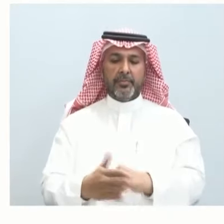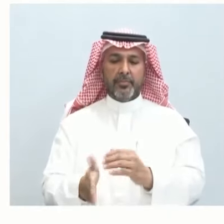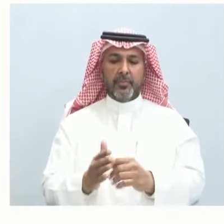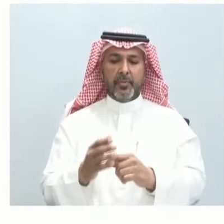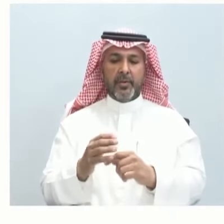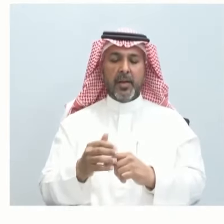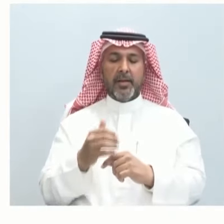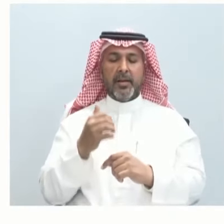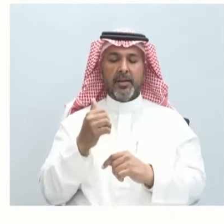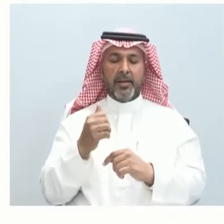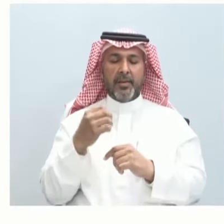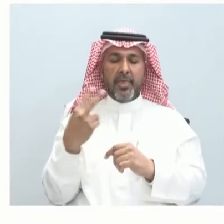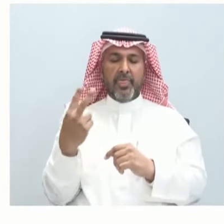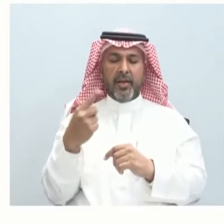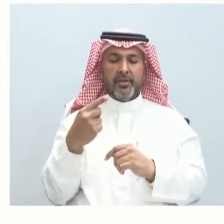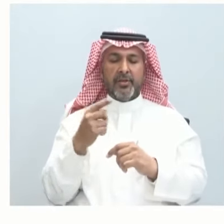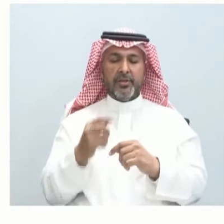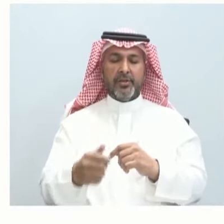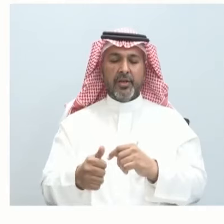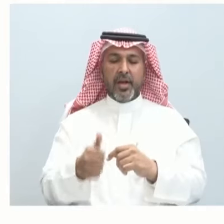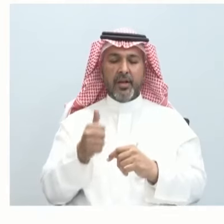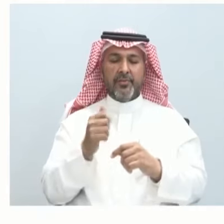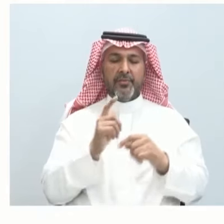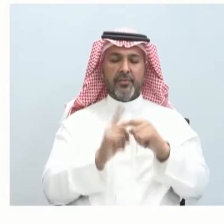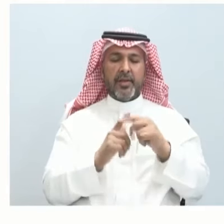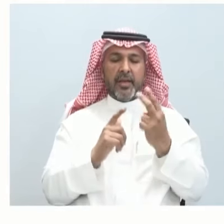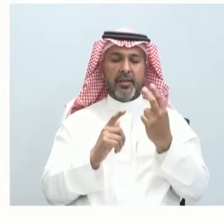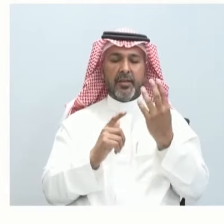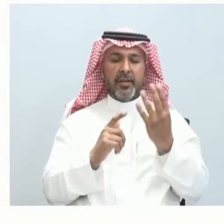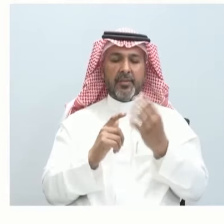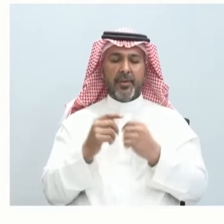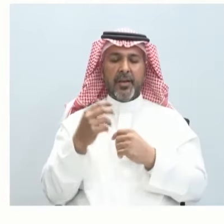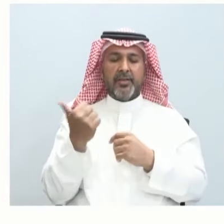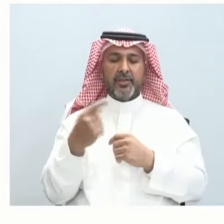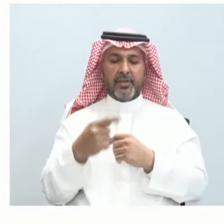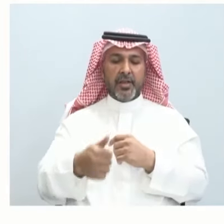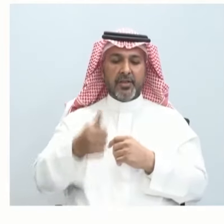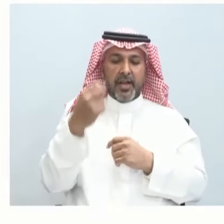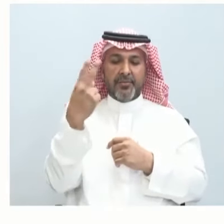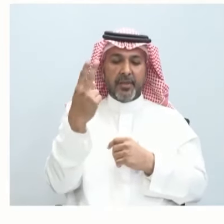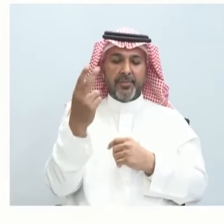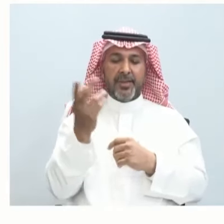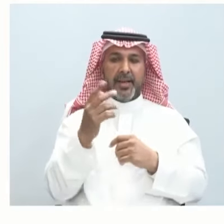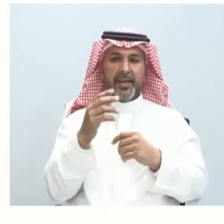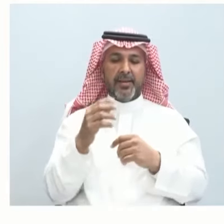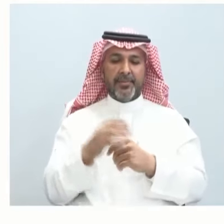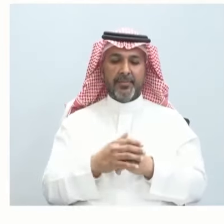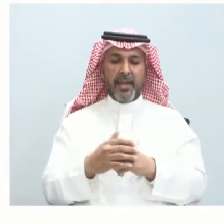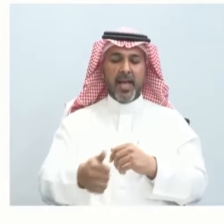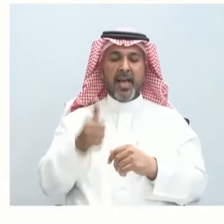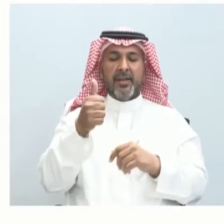لاربعه الف تربيع 12 الف تربيع جمعناها لنفس الاشاره 16,000 تربيع الف مع سالب ثمانيه الف